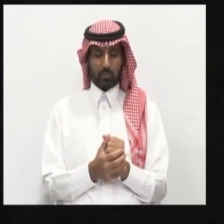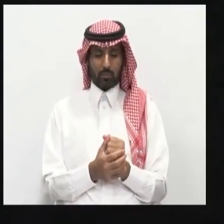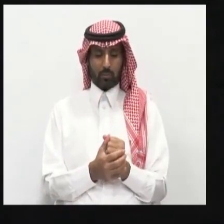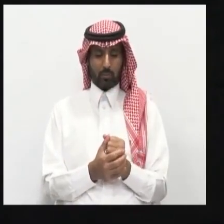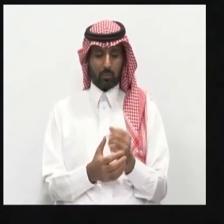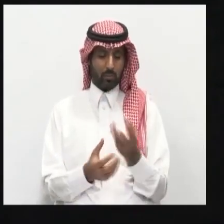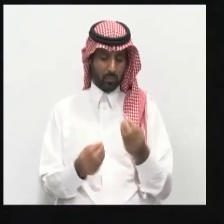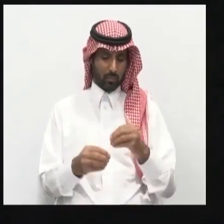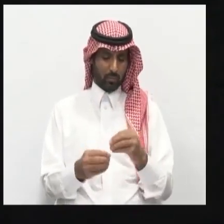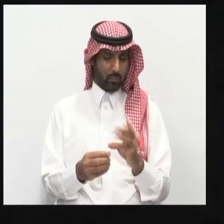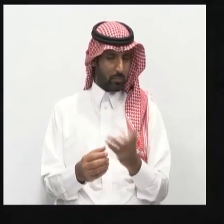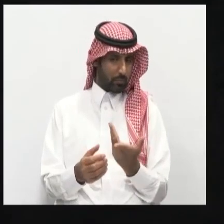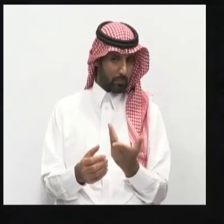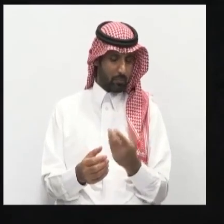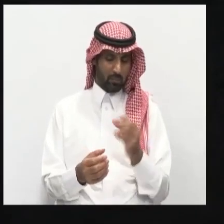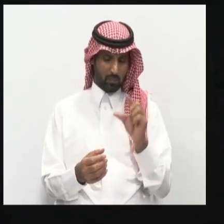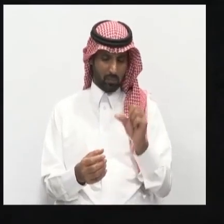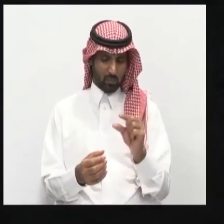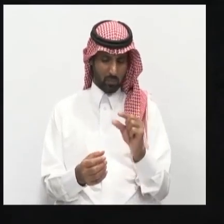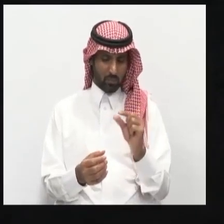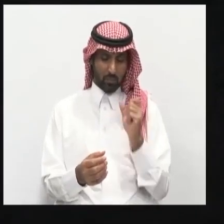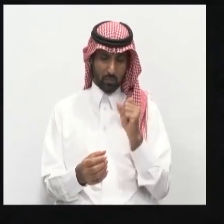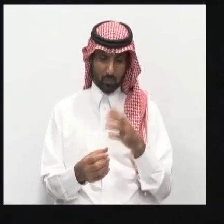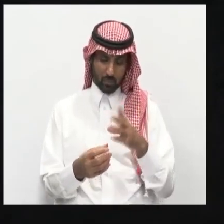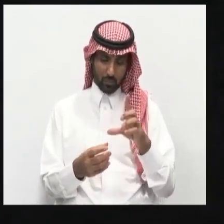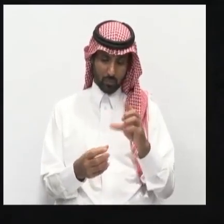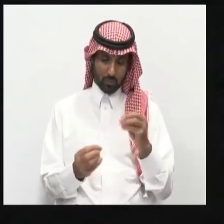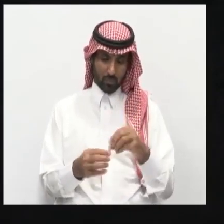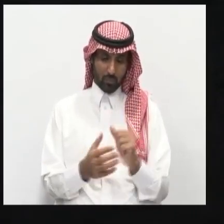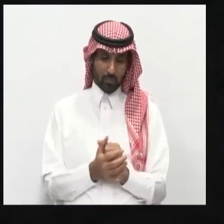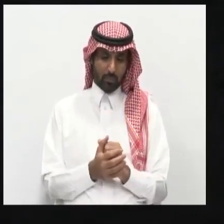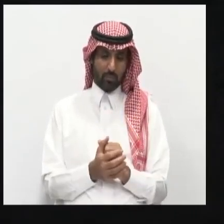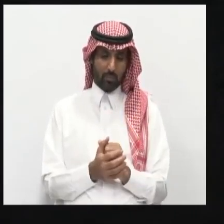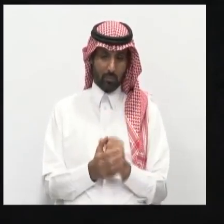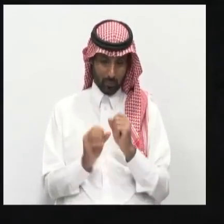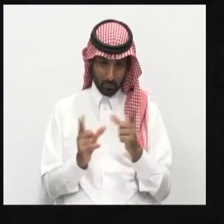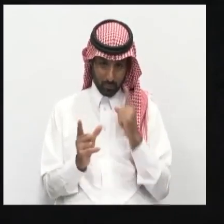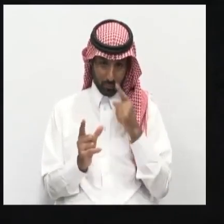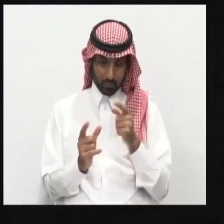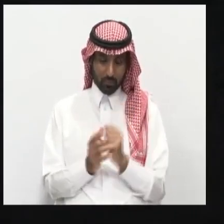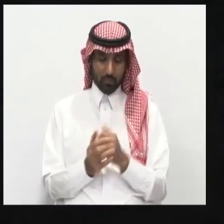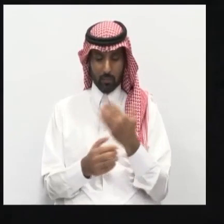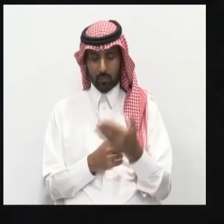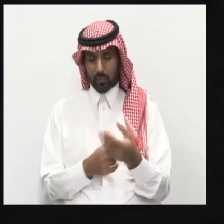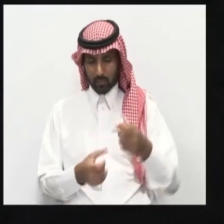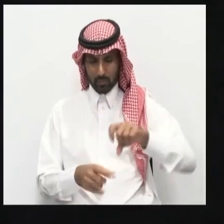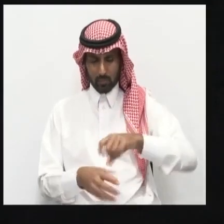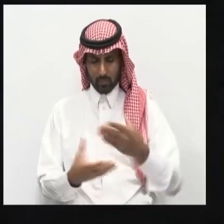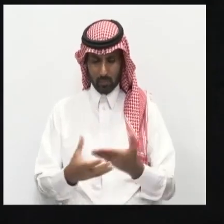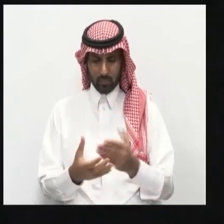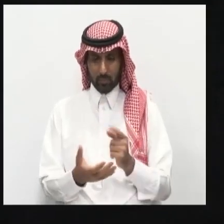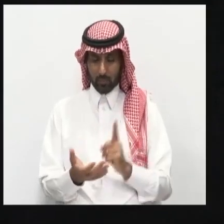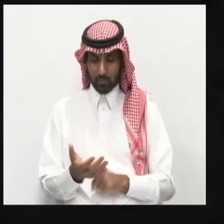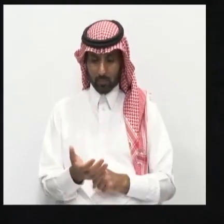على حسب الكميه اللي انت تضعها سواء كان كميه البيكربونات او كميه الخل واضح يا شباب هذه التجربه